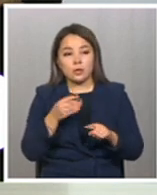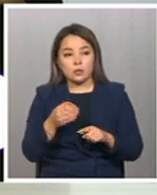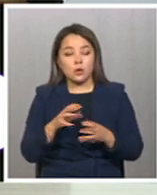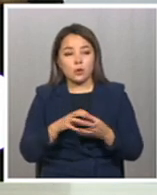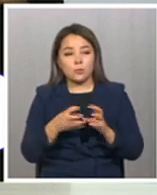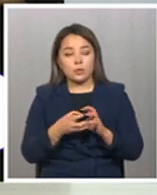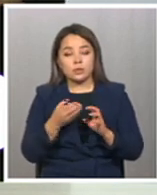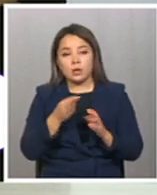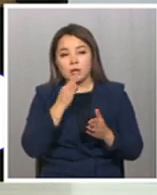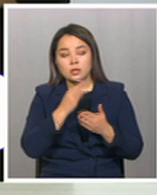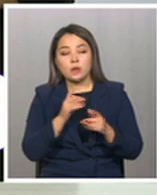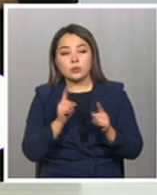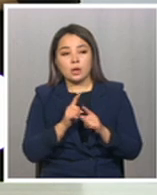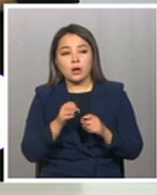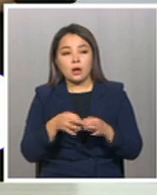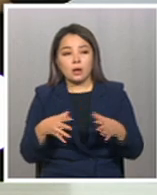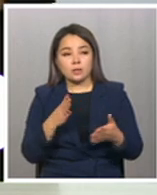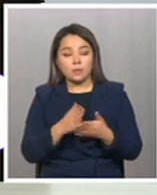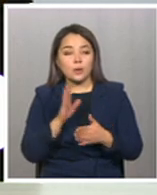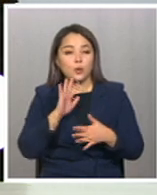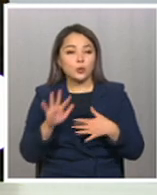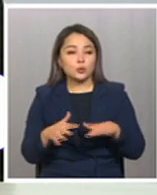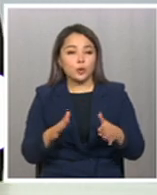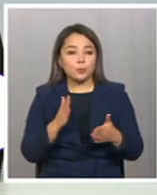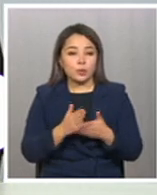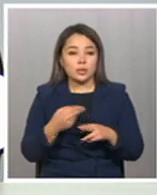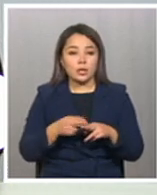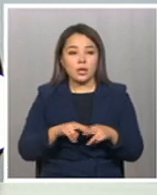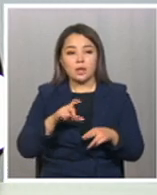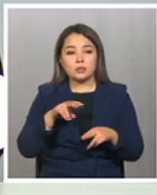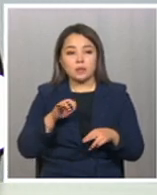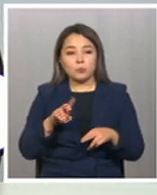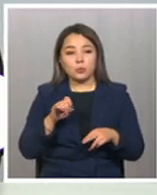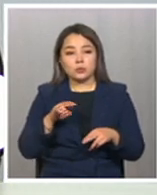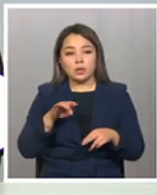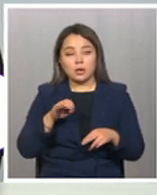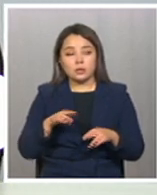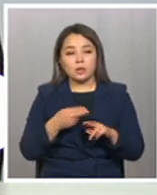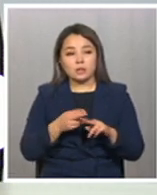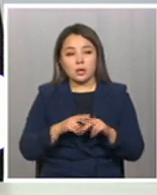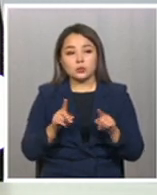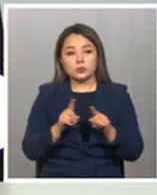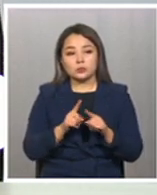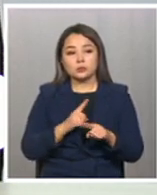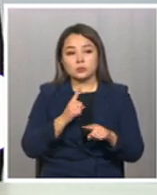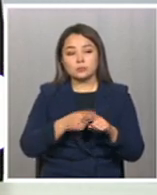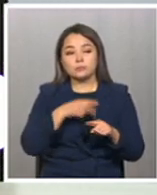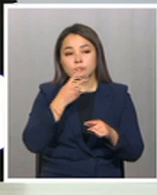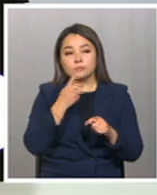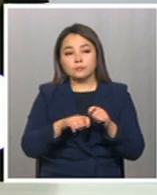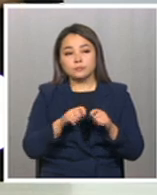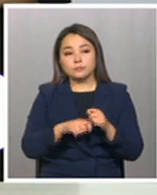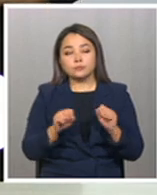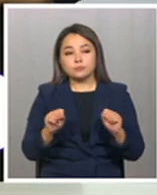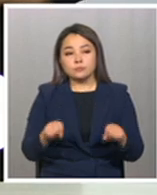бар, сұйықтықтар болып келеді. Мысалы, этил бутират эфирін қарастыруға болады.